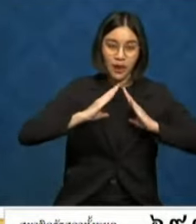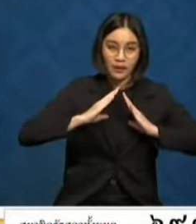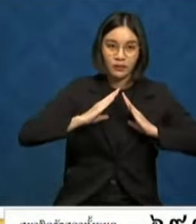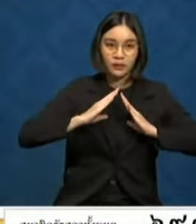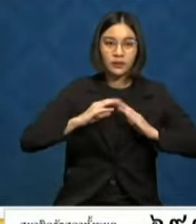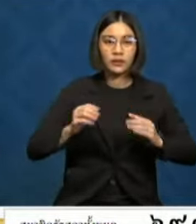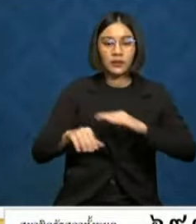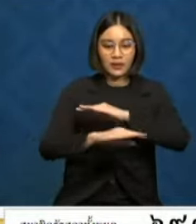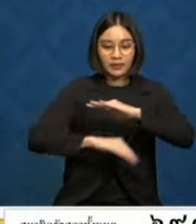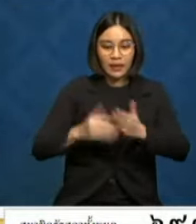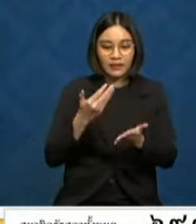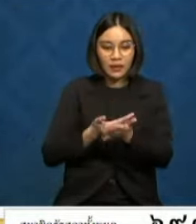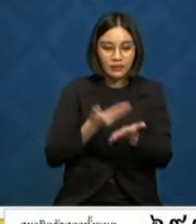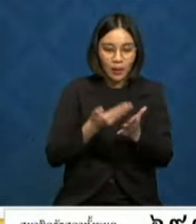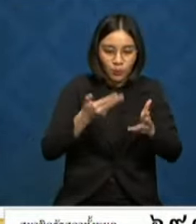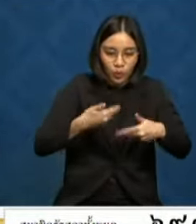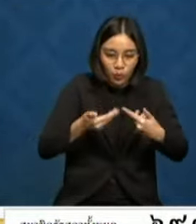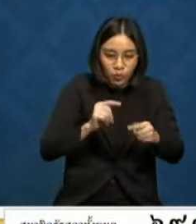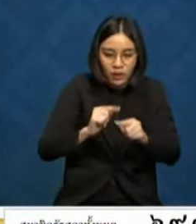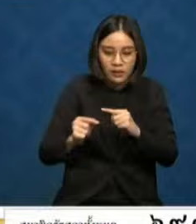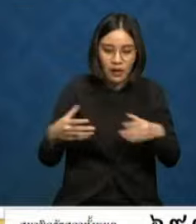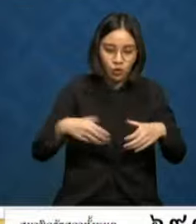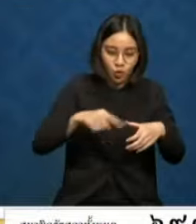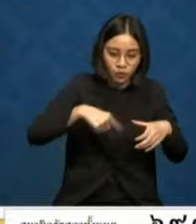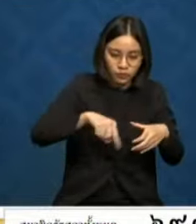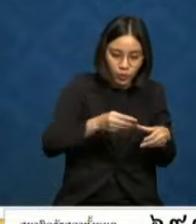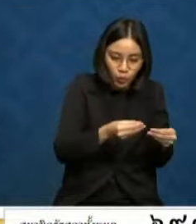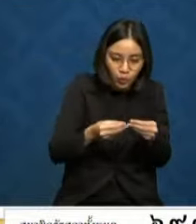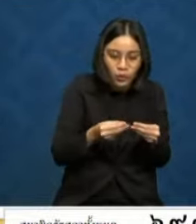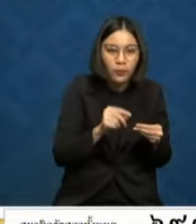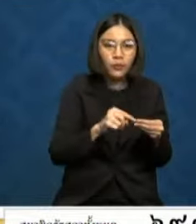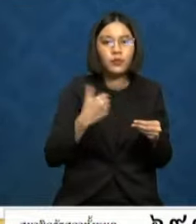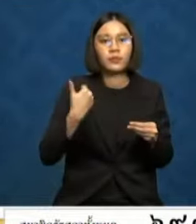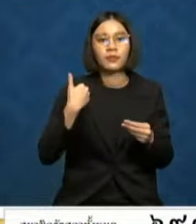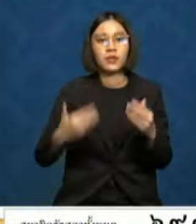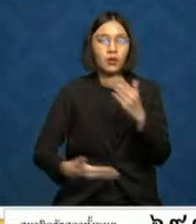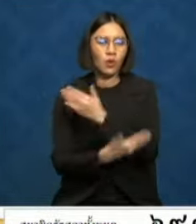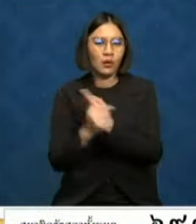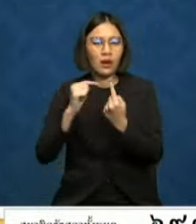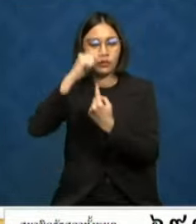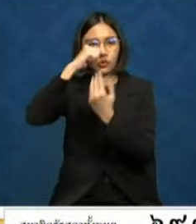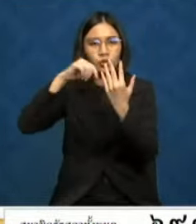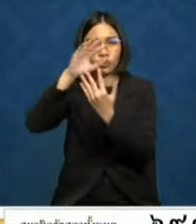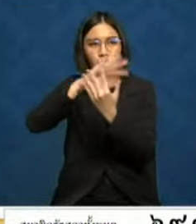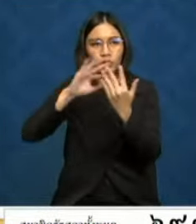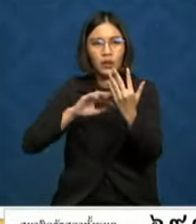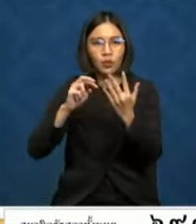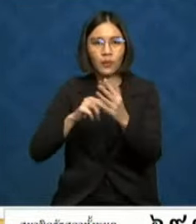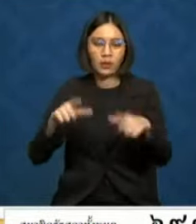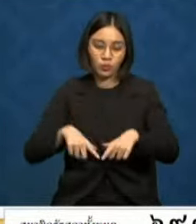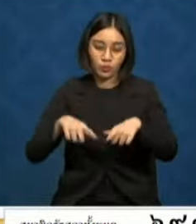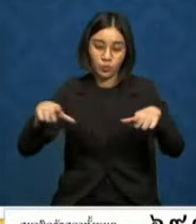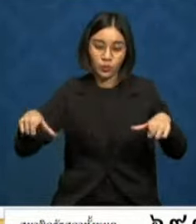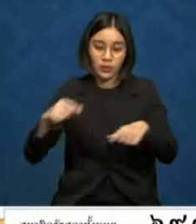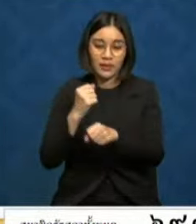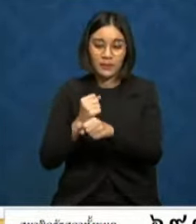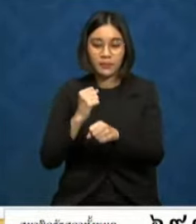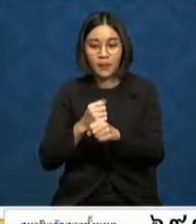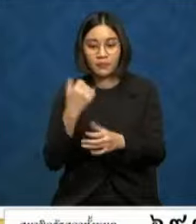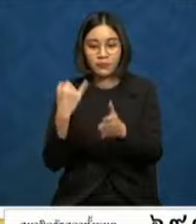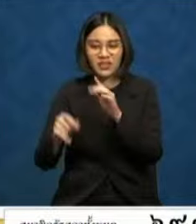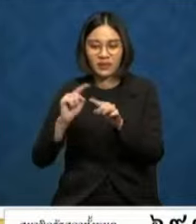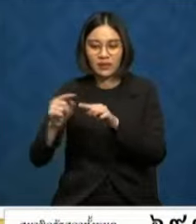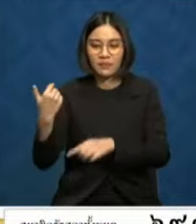ก็เป็นฐานรวมเงินทุนสนับสนุนความเคลื่อนไหวของก่อการร้ายต่างๆนะครับและโอกาสที่ไทยจะถูกใช้เป็นพื้นที่ในการก่อการร้ายก็มีอยู่เยอะ